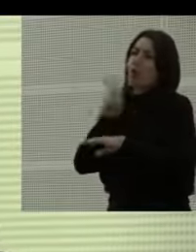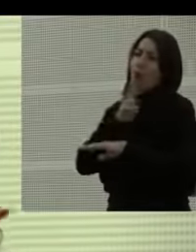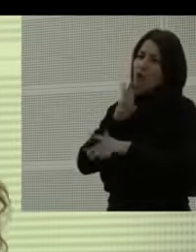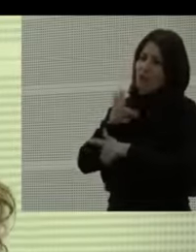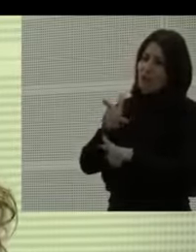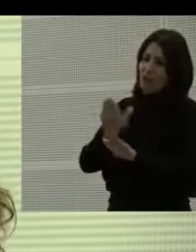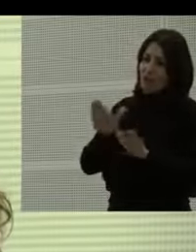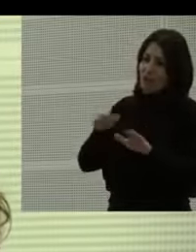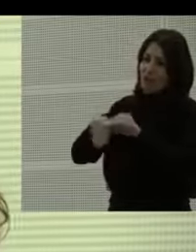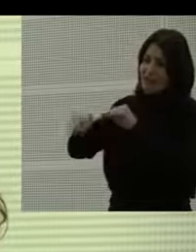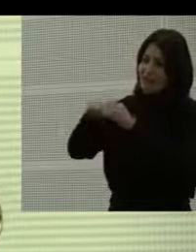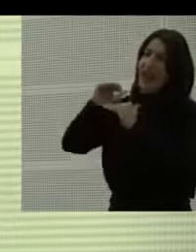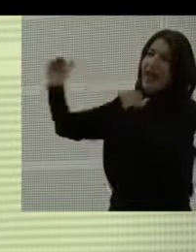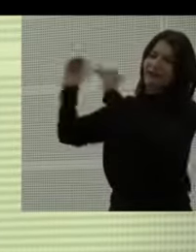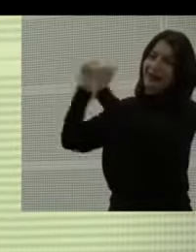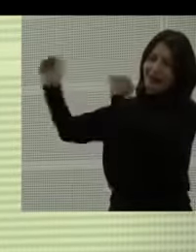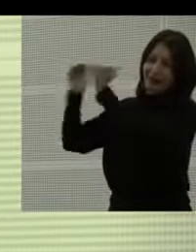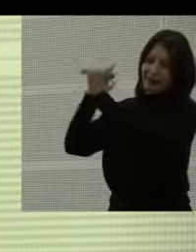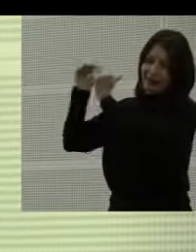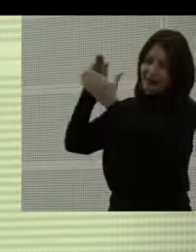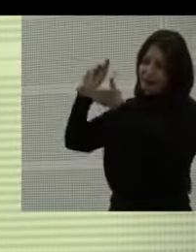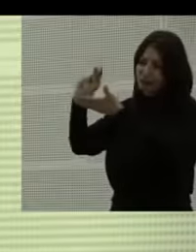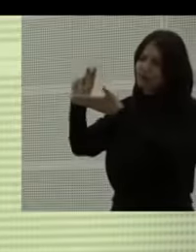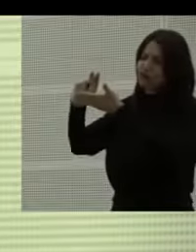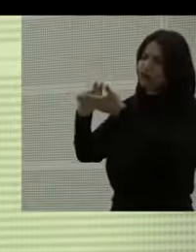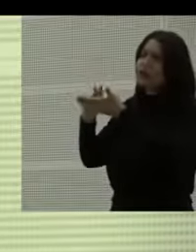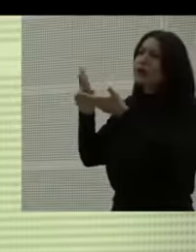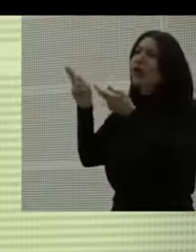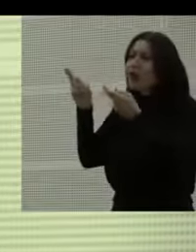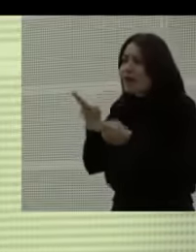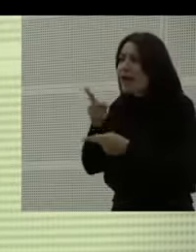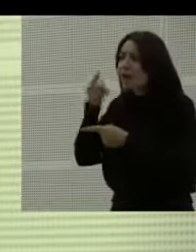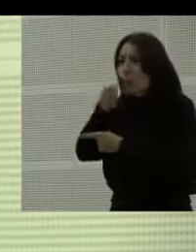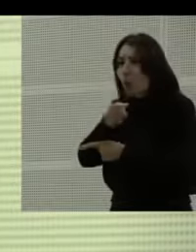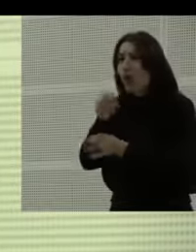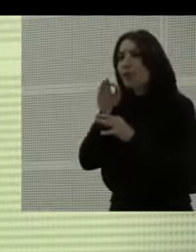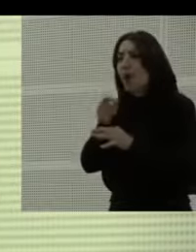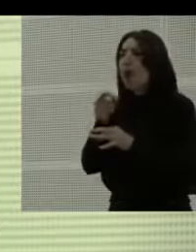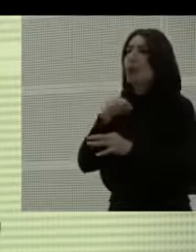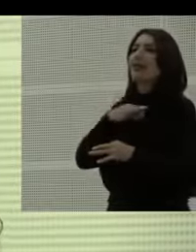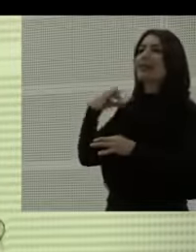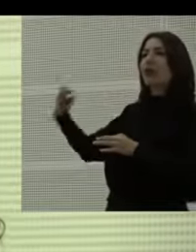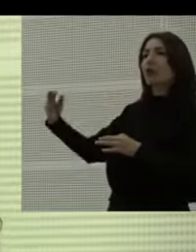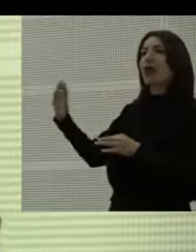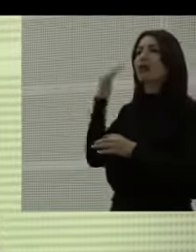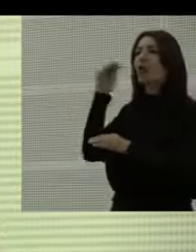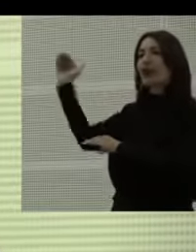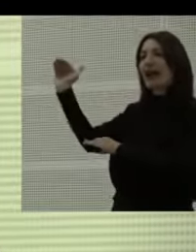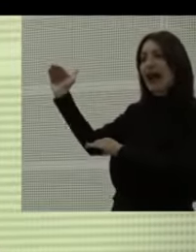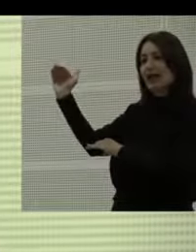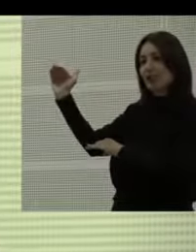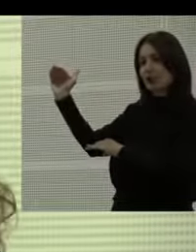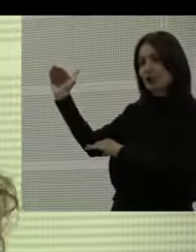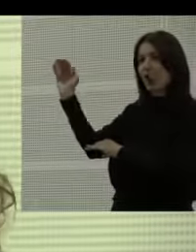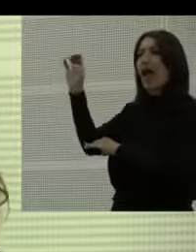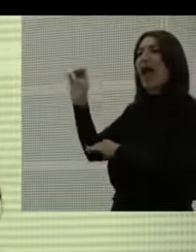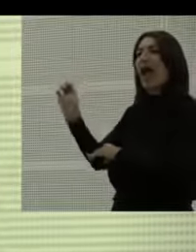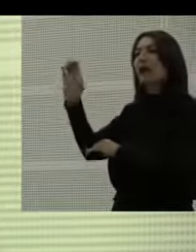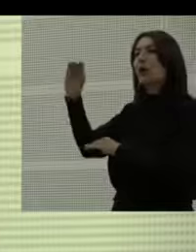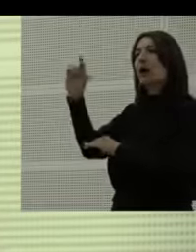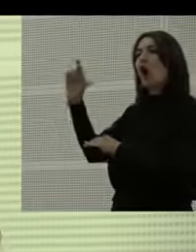si scrivevano le lettere, lui si era innamorato di un ragazzo, Hans Christian Andersen, che si chiamava Edward Collins, e gli scriveva